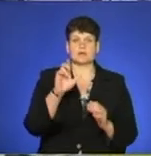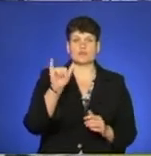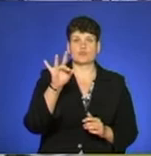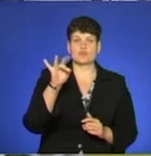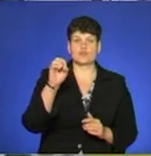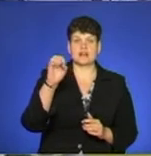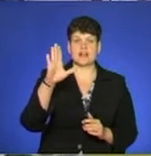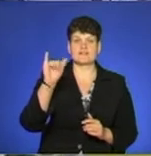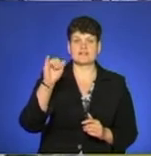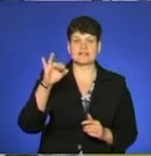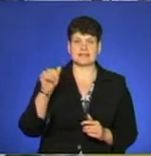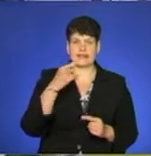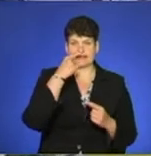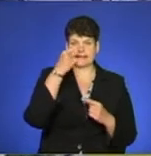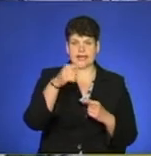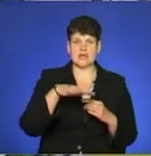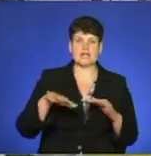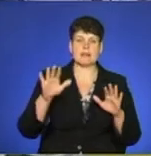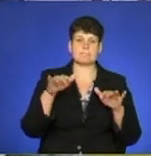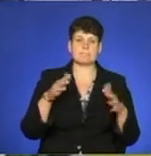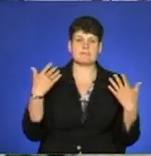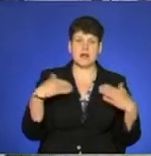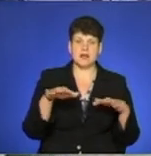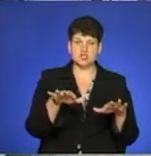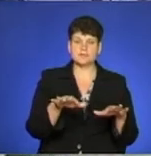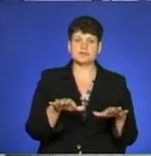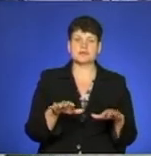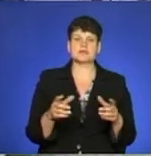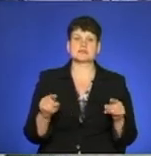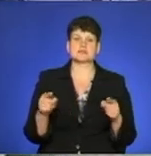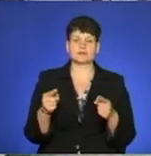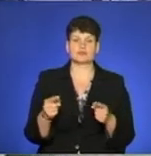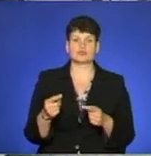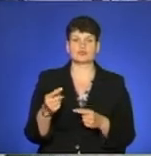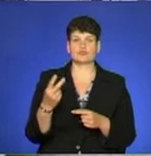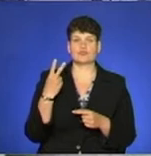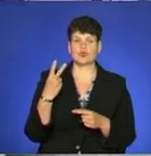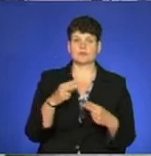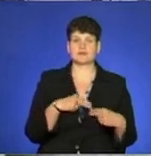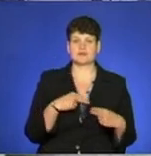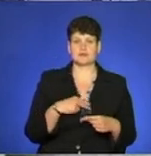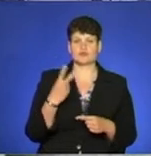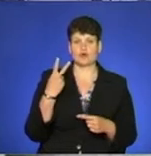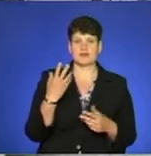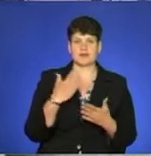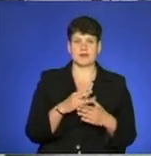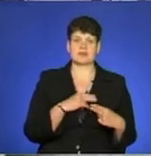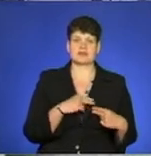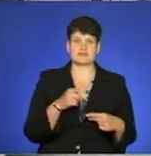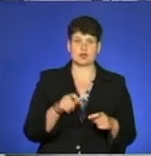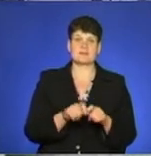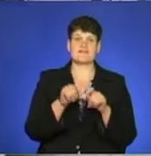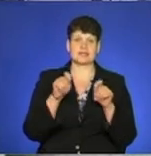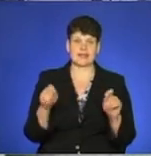пляжу. Затриманих троє чоловік, двоє з них працівники цієї бази «Буревісник». Коли ми відкрили підсобні